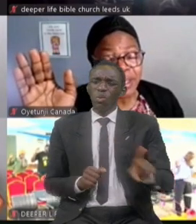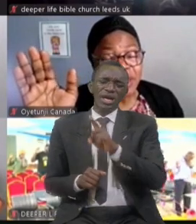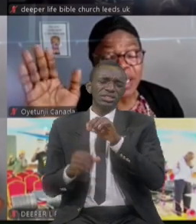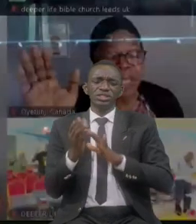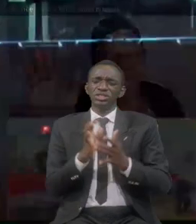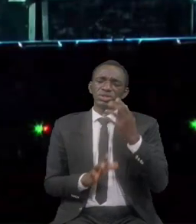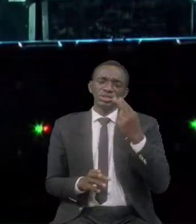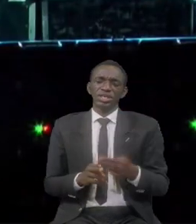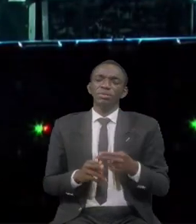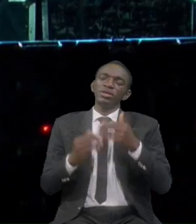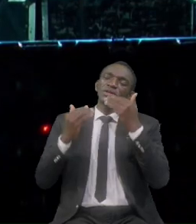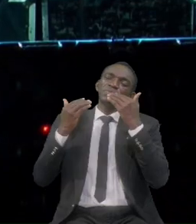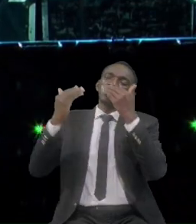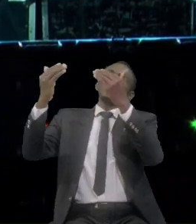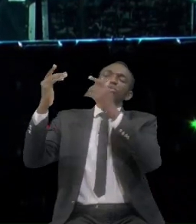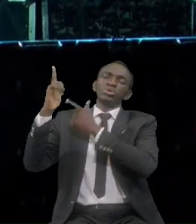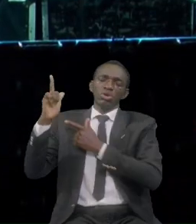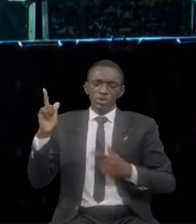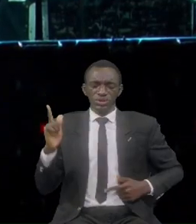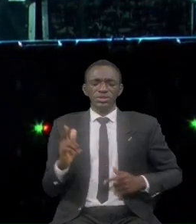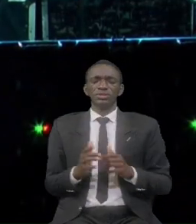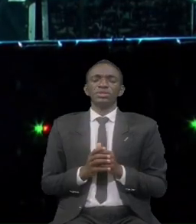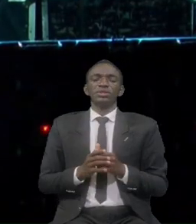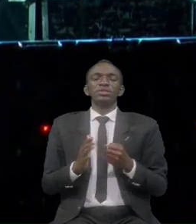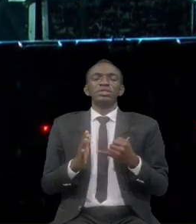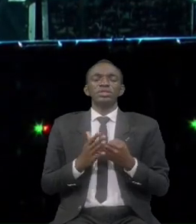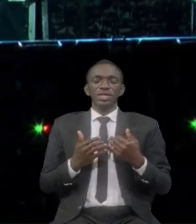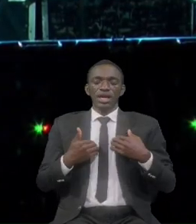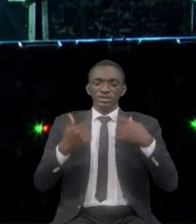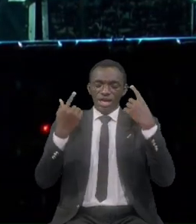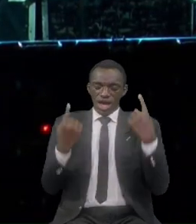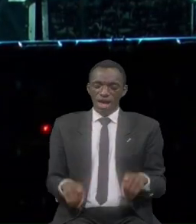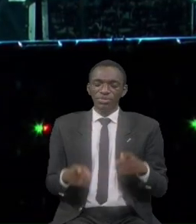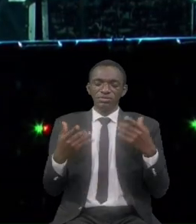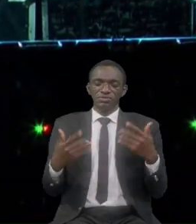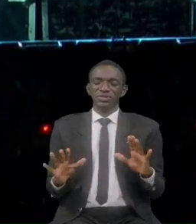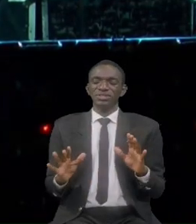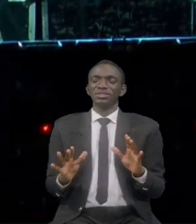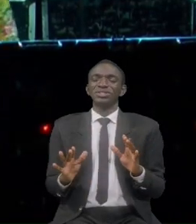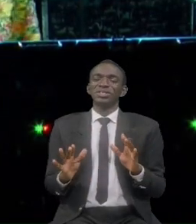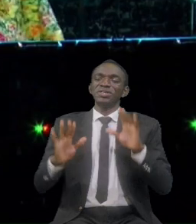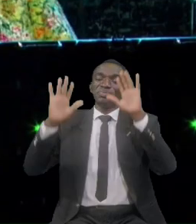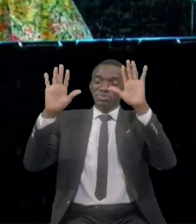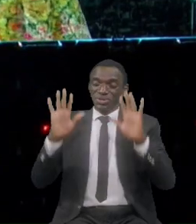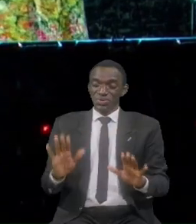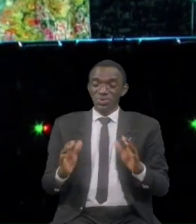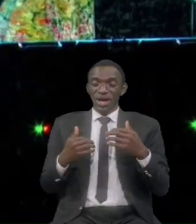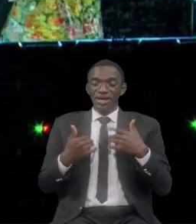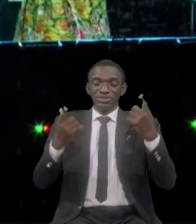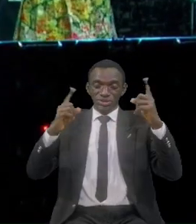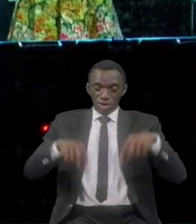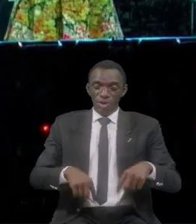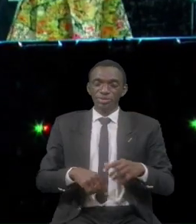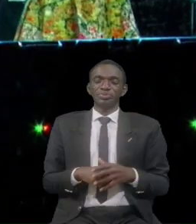Lord. Salamat, Ginoo. It is done. Nahitabo na humana. Your miracle has come. Ang imong milagro niabot na.